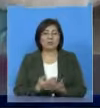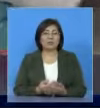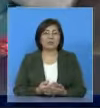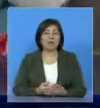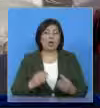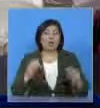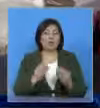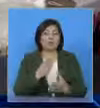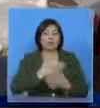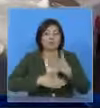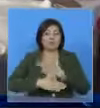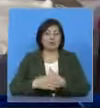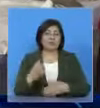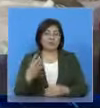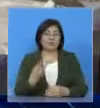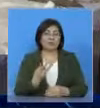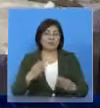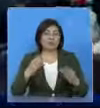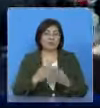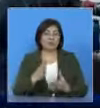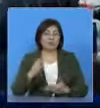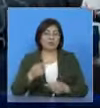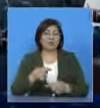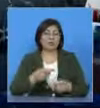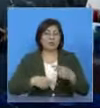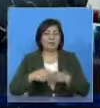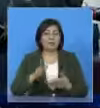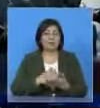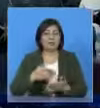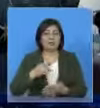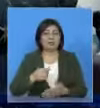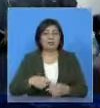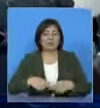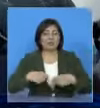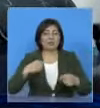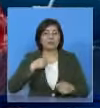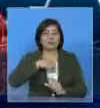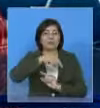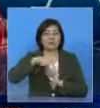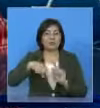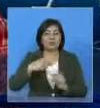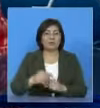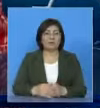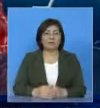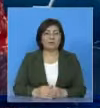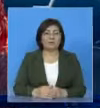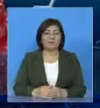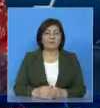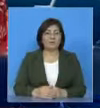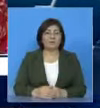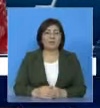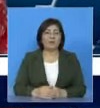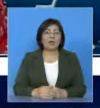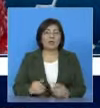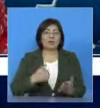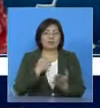инвалид 3 группы получи безвозмездный грант по государственной программе открыла свое дело еще начиная на